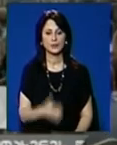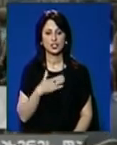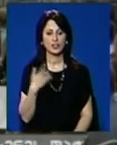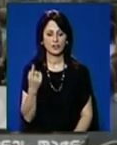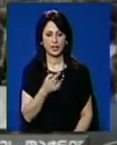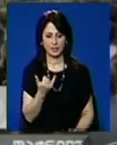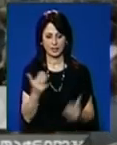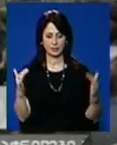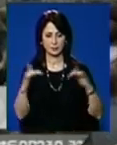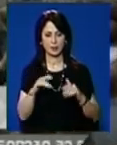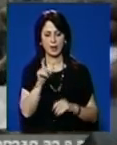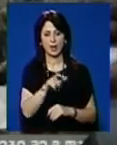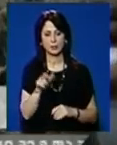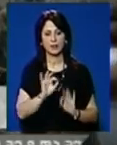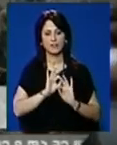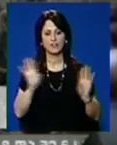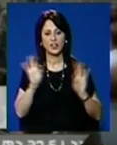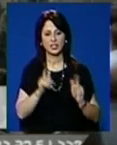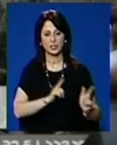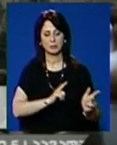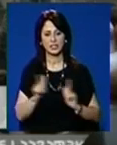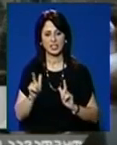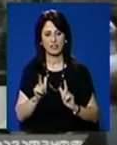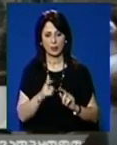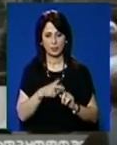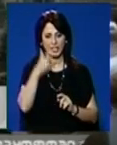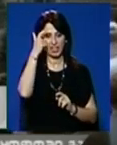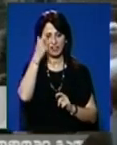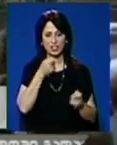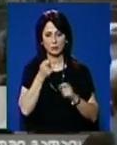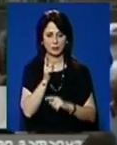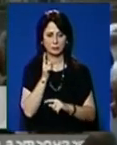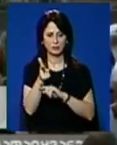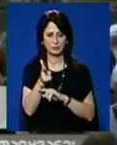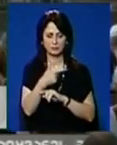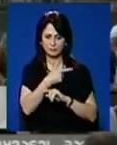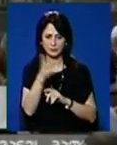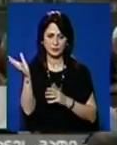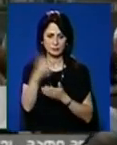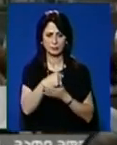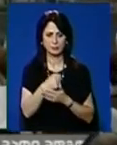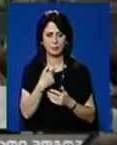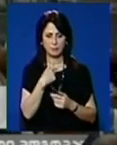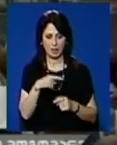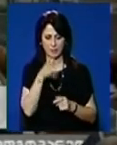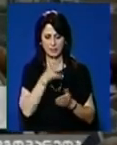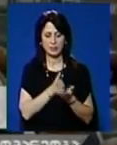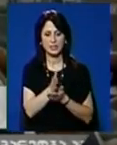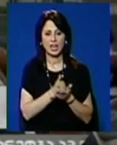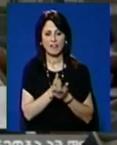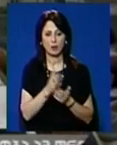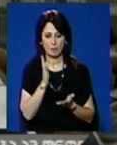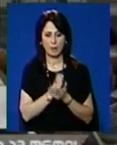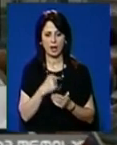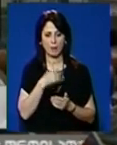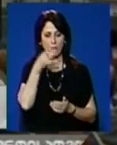ჩვენ დღეს აქ შეკრებილი ადამიანები ვაცხადებთ მზაობას და ვამარცხოთ ივანიშვილის მმართველობა თბილისში. პირადად მე ამ წლების განმავლობაში